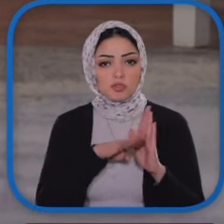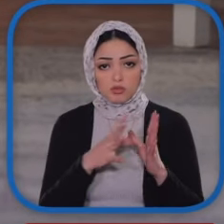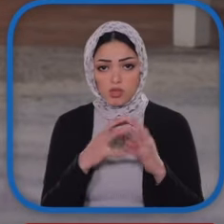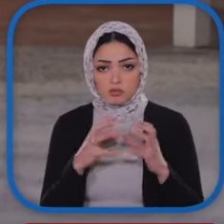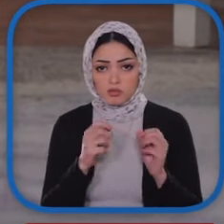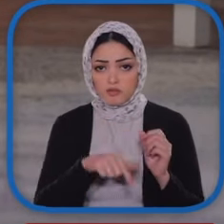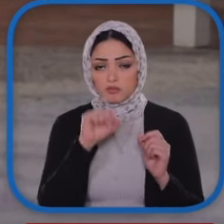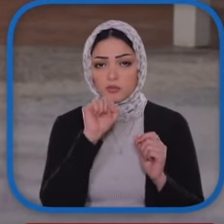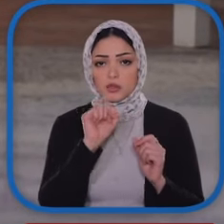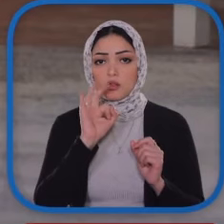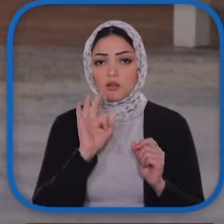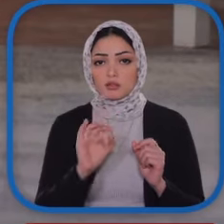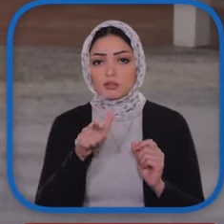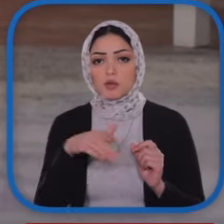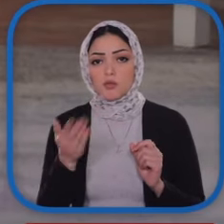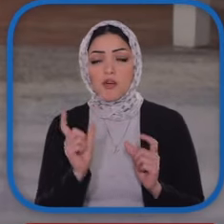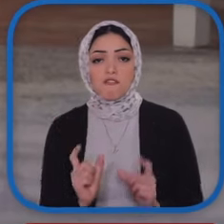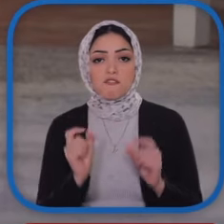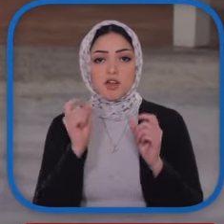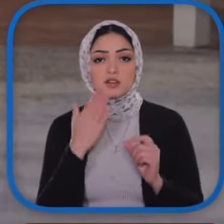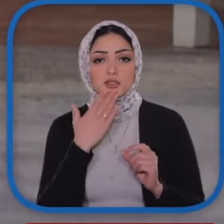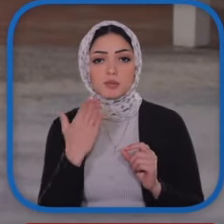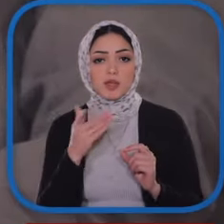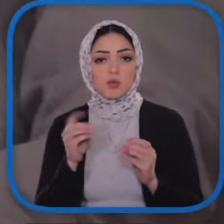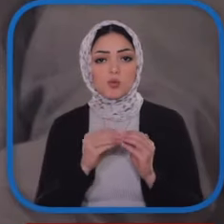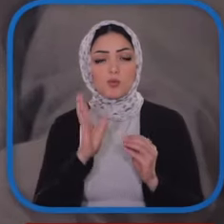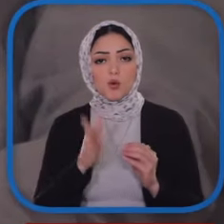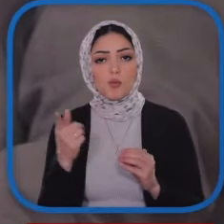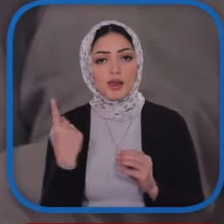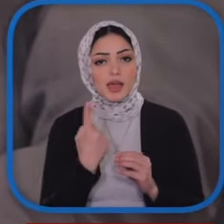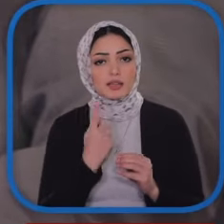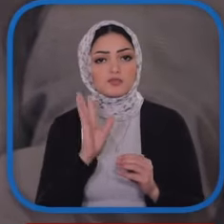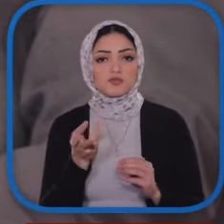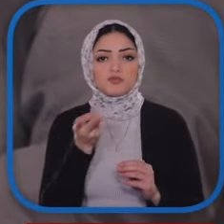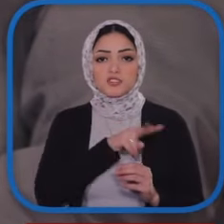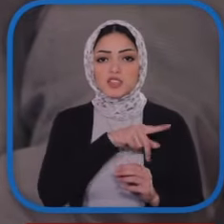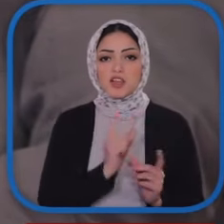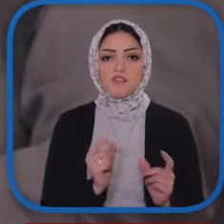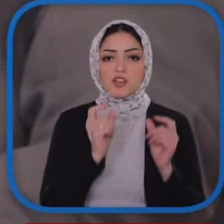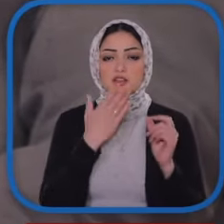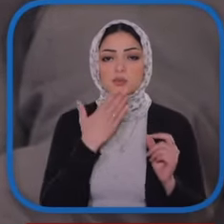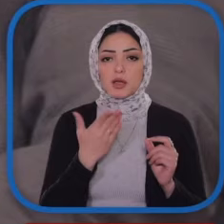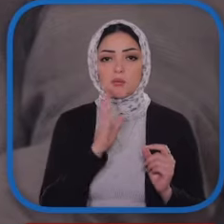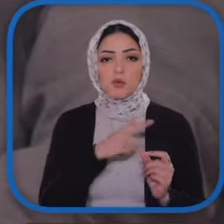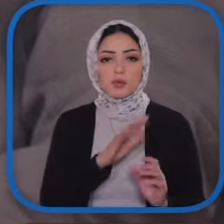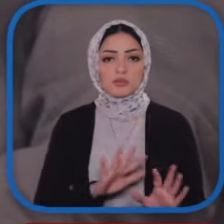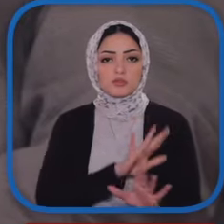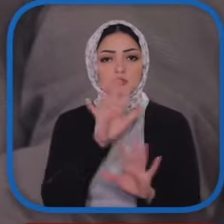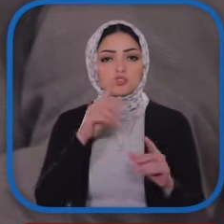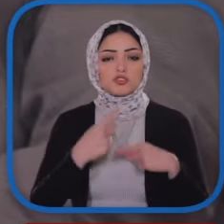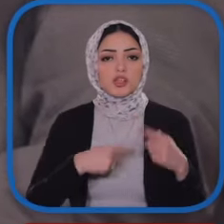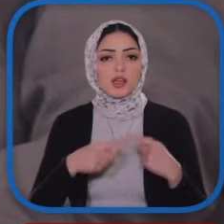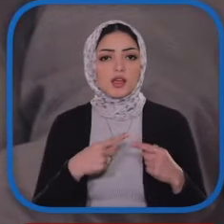على أنه مريض فيروس بي خامل ومريض فيروس بي نشط. ده الكلمة اللي احنا بنستعملها لتوصيل المعلومة